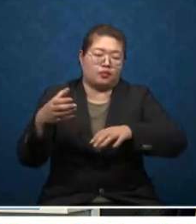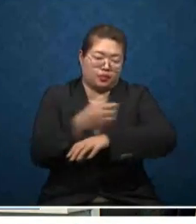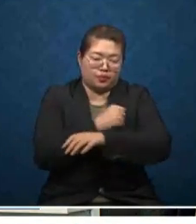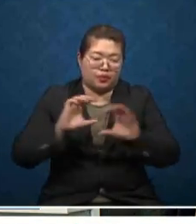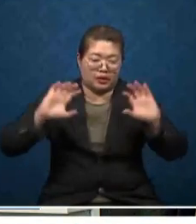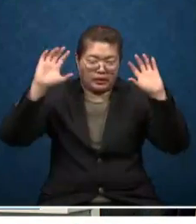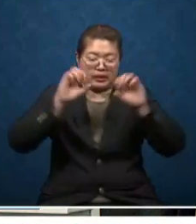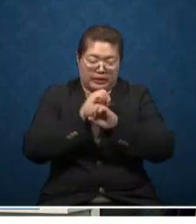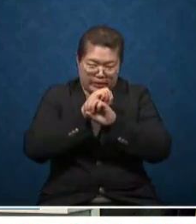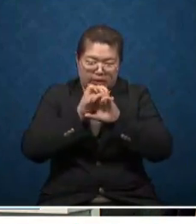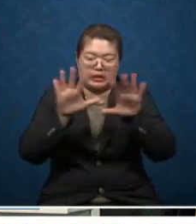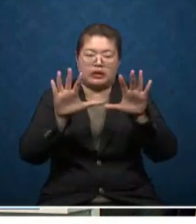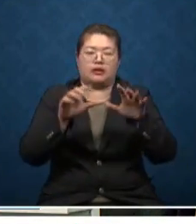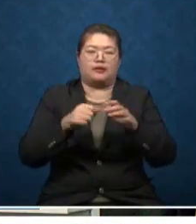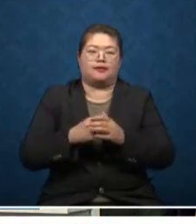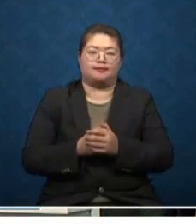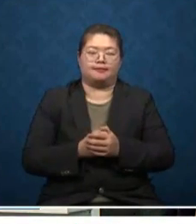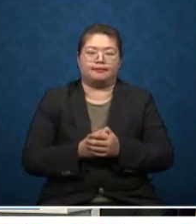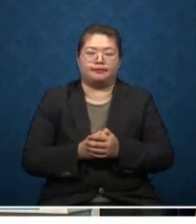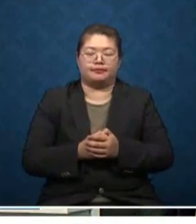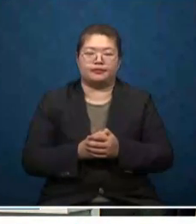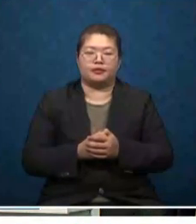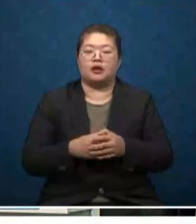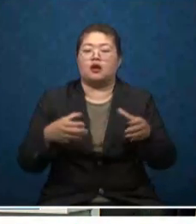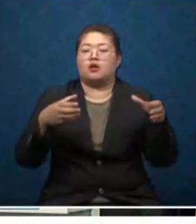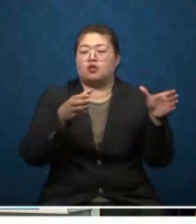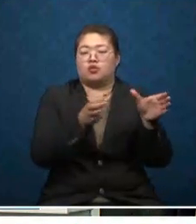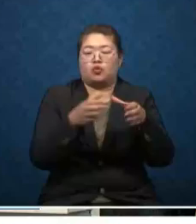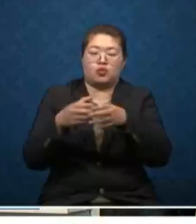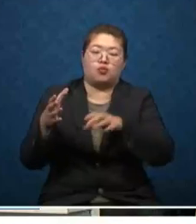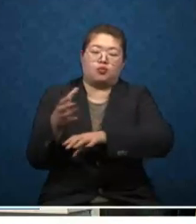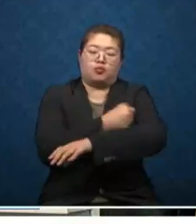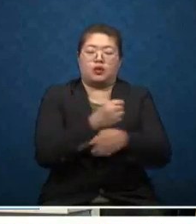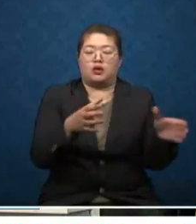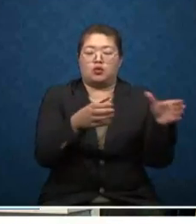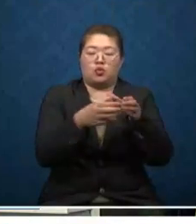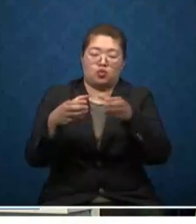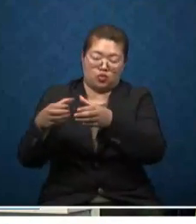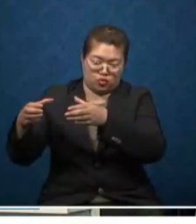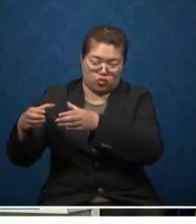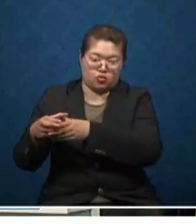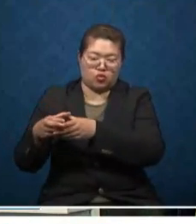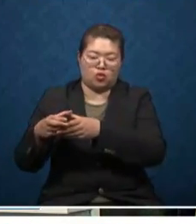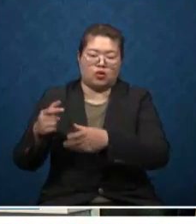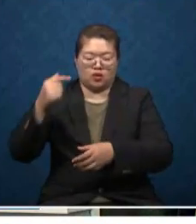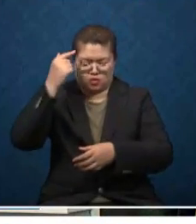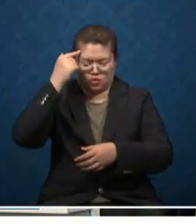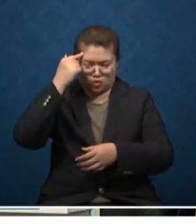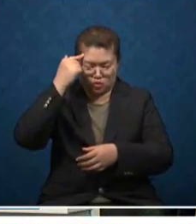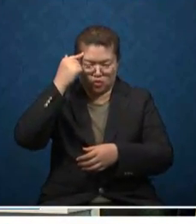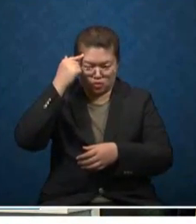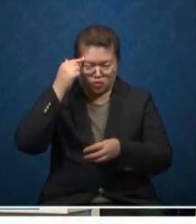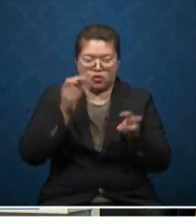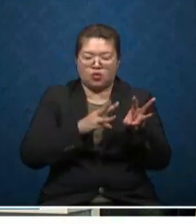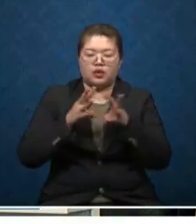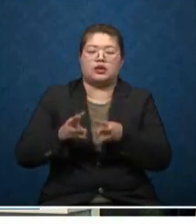าลนะครับในขณะเดียวกันแม้พรรคการเมืองต่างๆก็เช่นเดียวกันก็น่าที่สามารถรับรู้เรื่องราวเหล่านี้แล้วนำเอาไปสู่